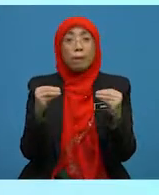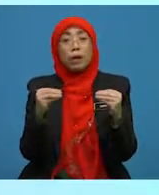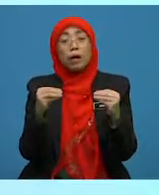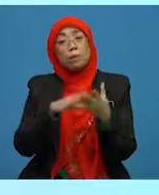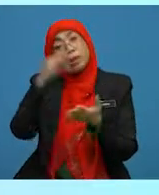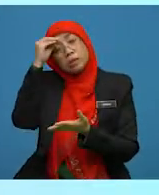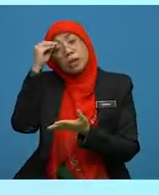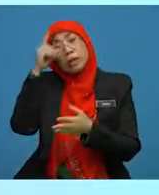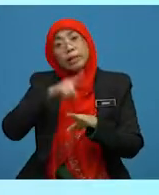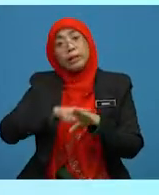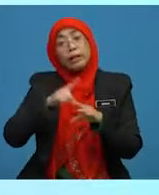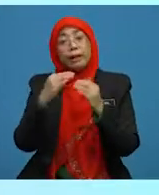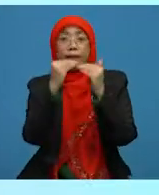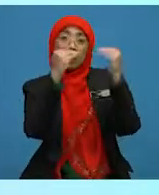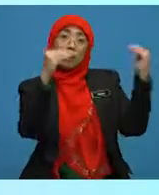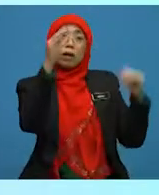6.